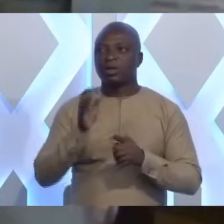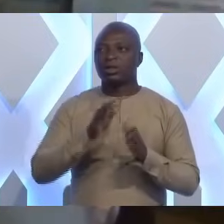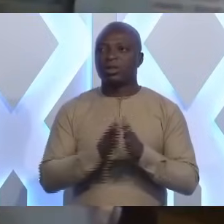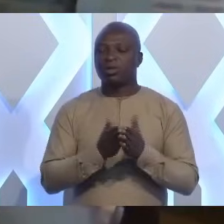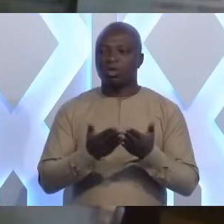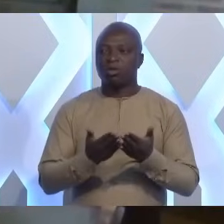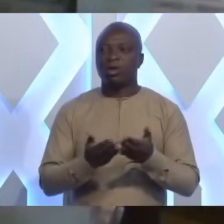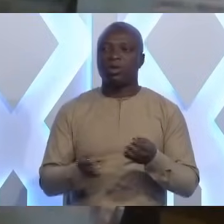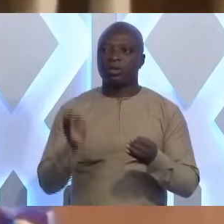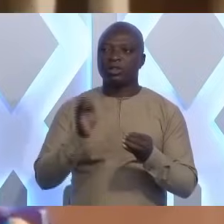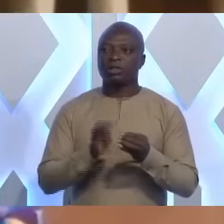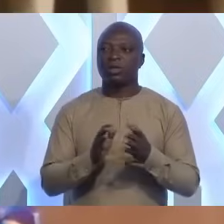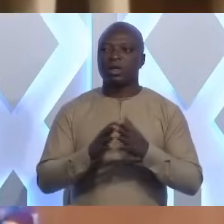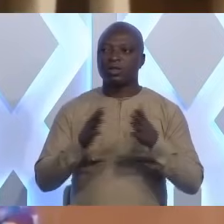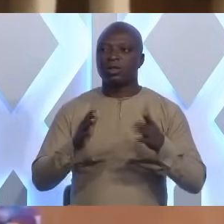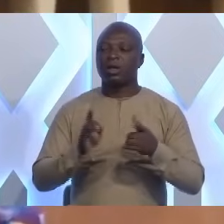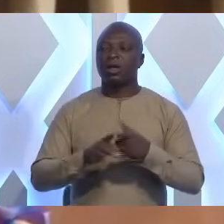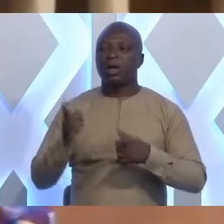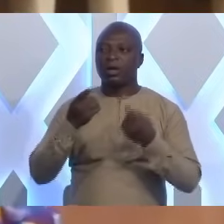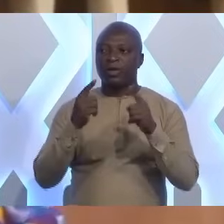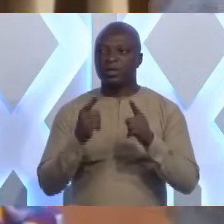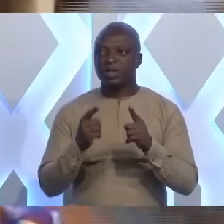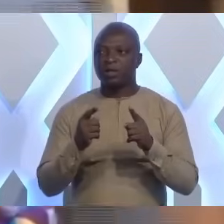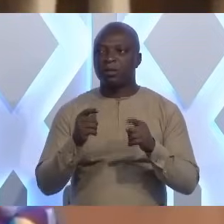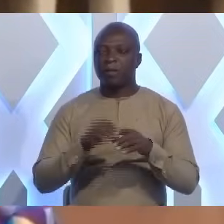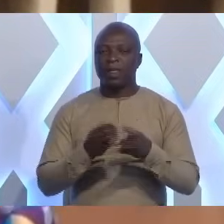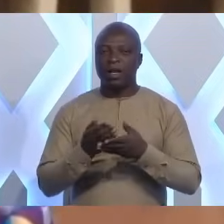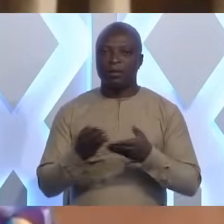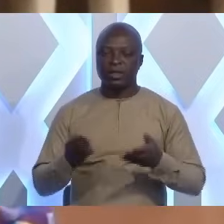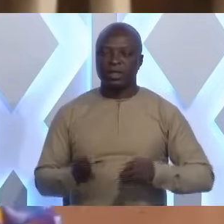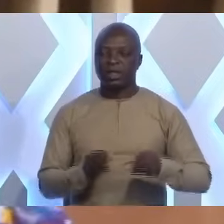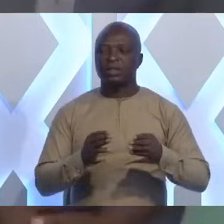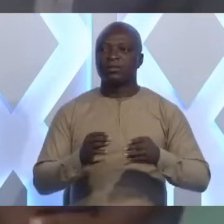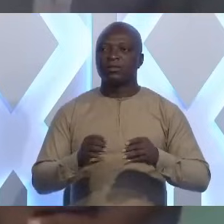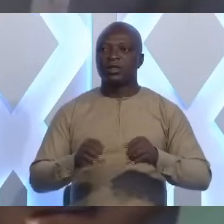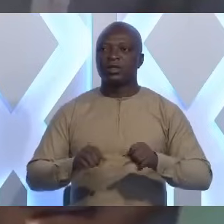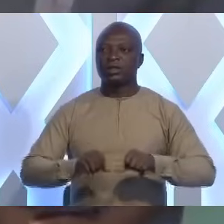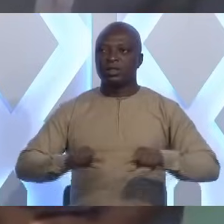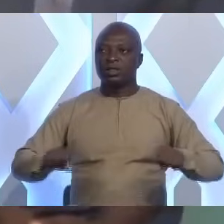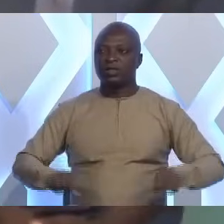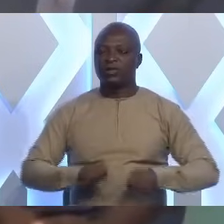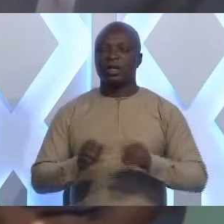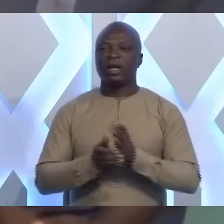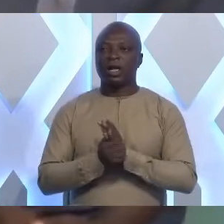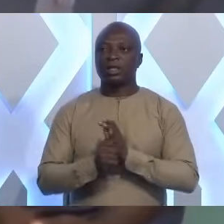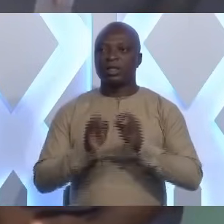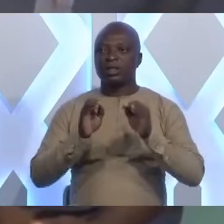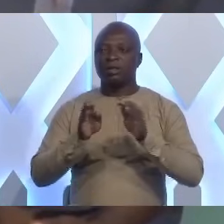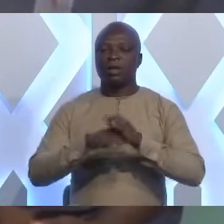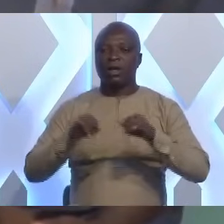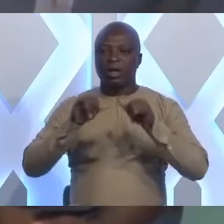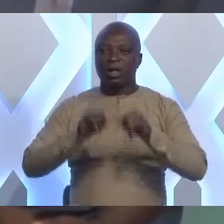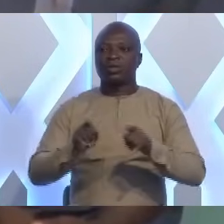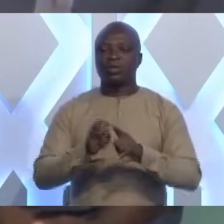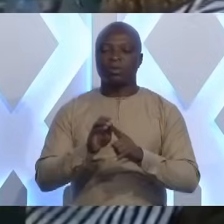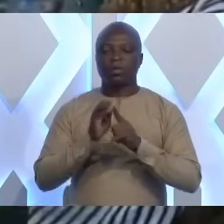documents contribuent largement à leur réussite dans les matières scientifiques. La qualité de l'enseignement reste une